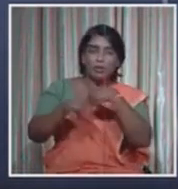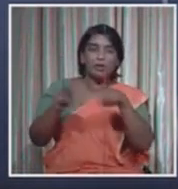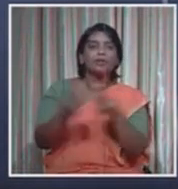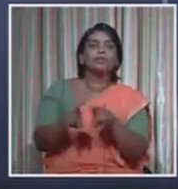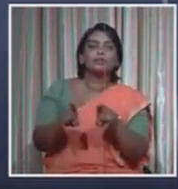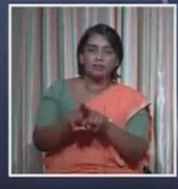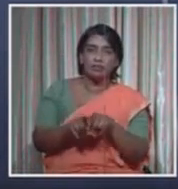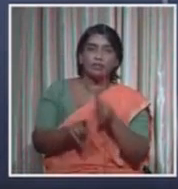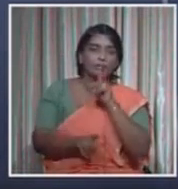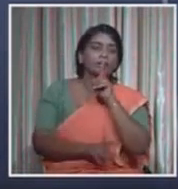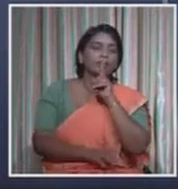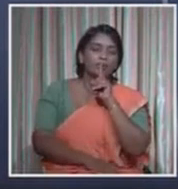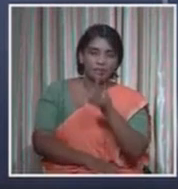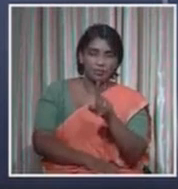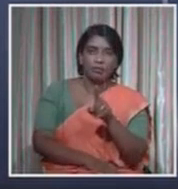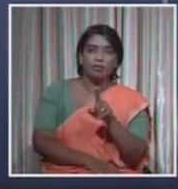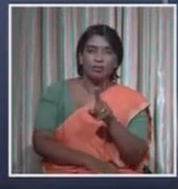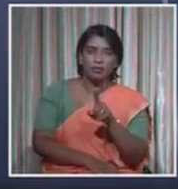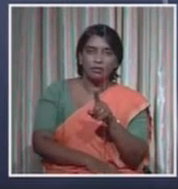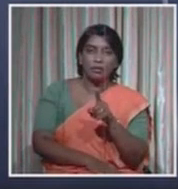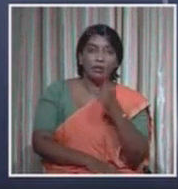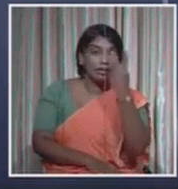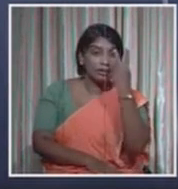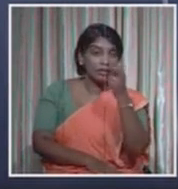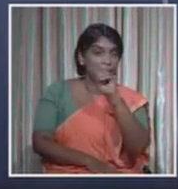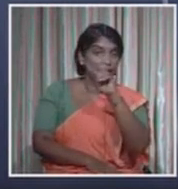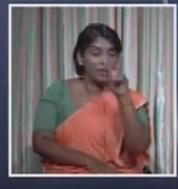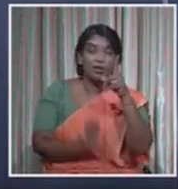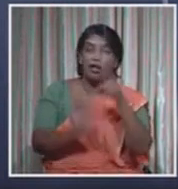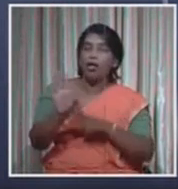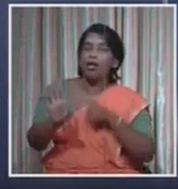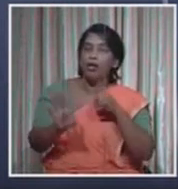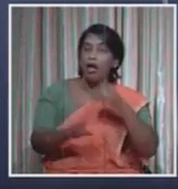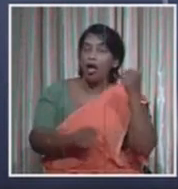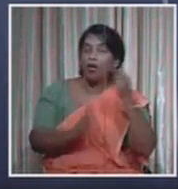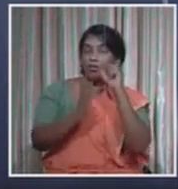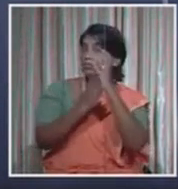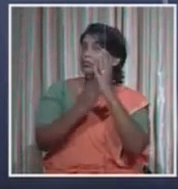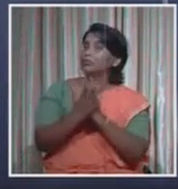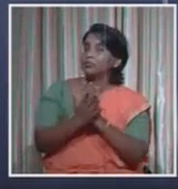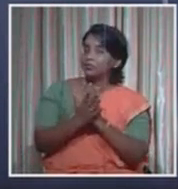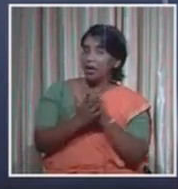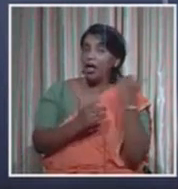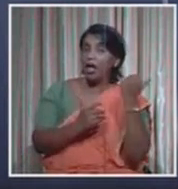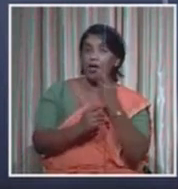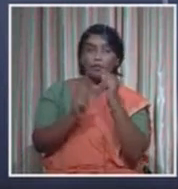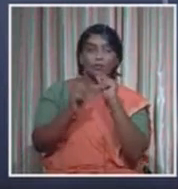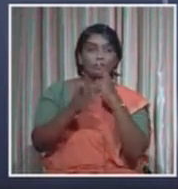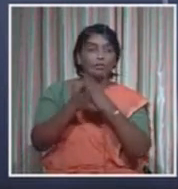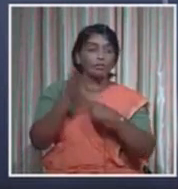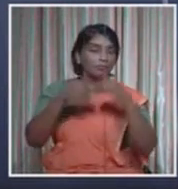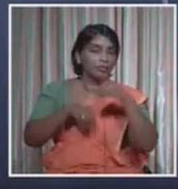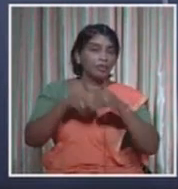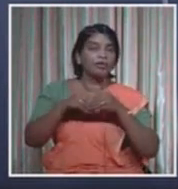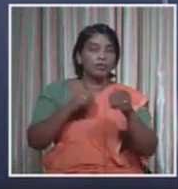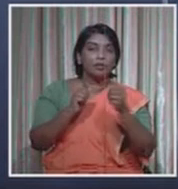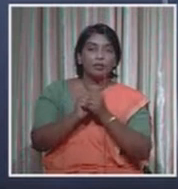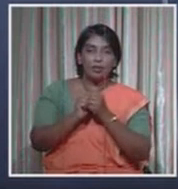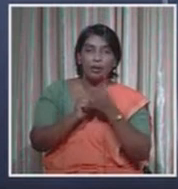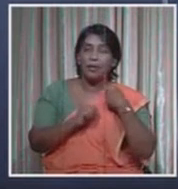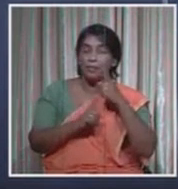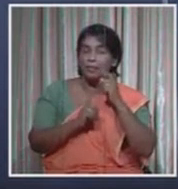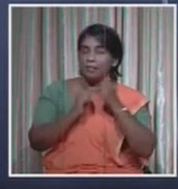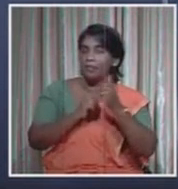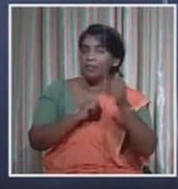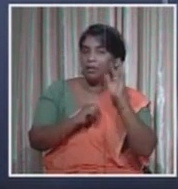නිසා කියන එක මතක තියාගෙන 2022 අවුරුද්දේ අලුත් ව්‍යවස්ථාවක්, අලුත් මතිවරණයක් මේක මේ වැඩේ කරන්න අපි